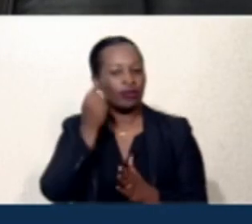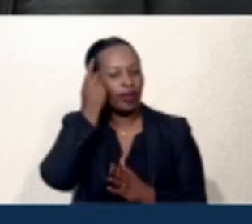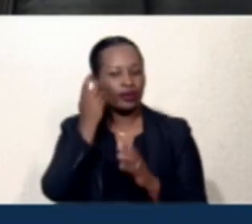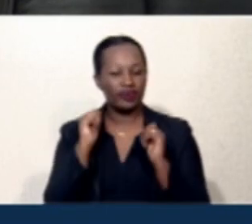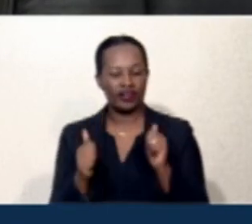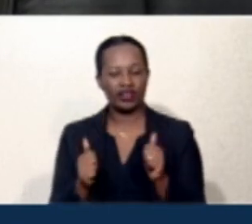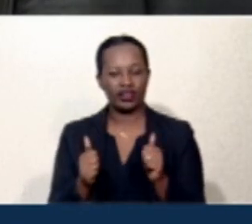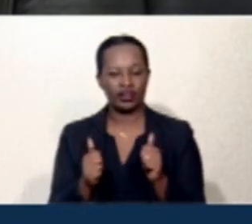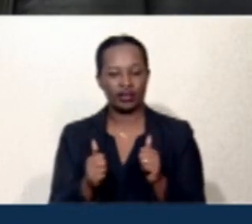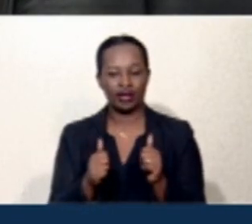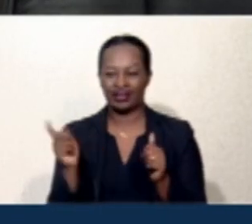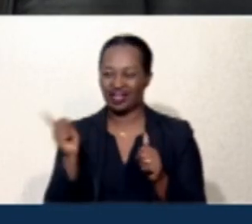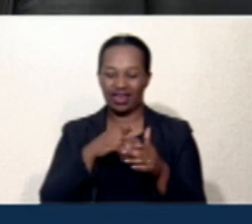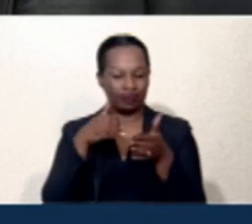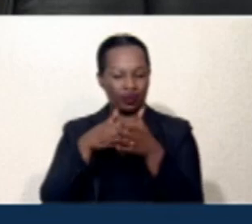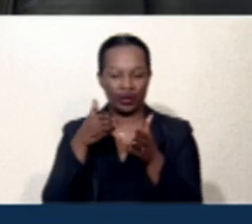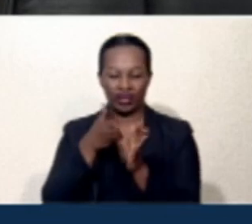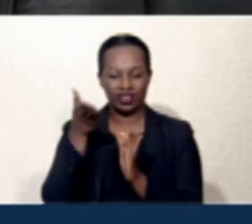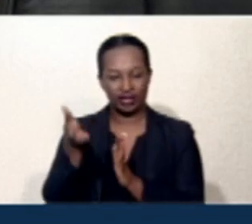kuko nta ngorane zigihari,